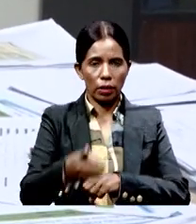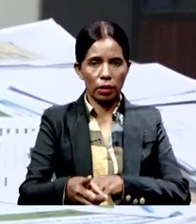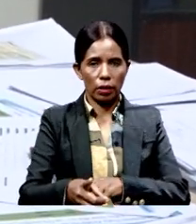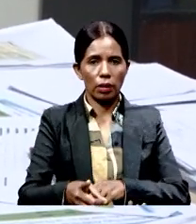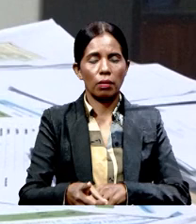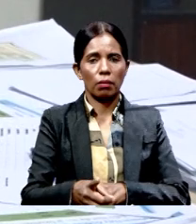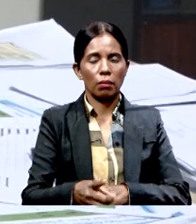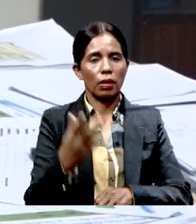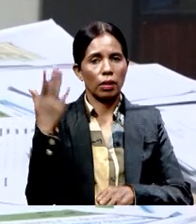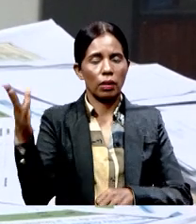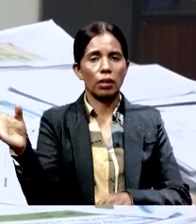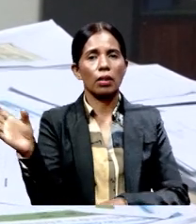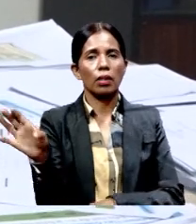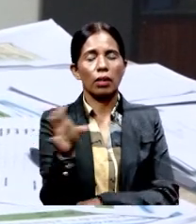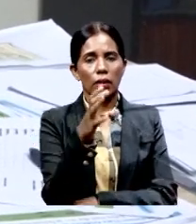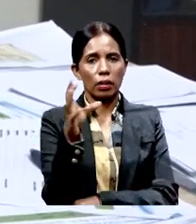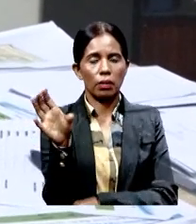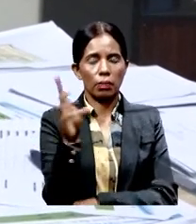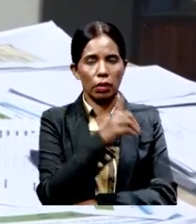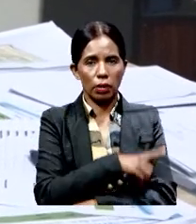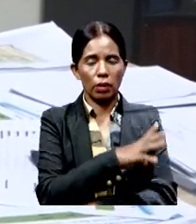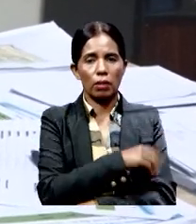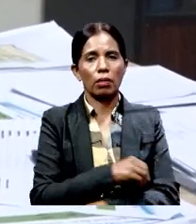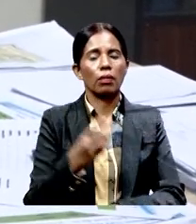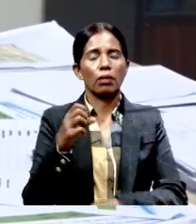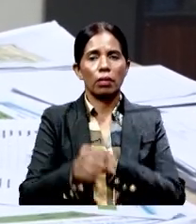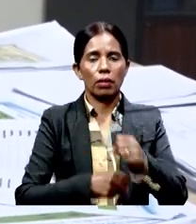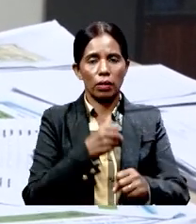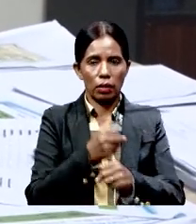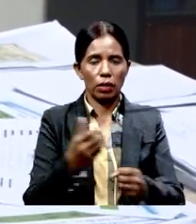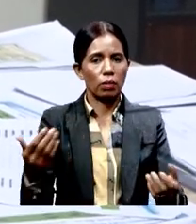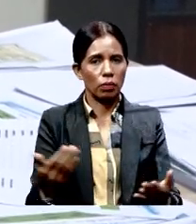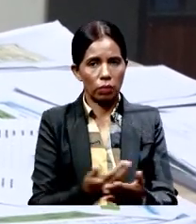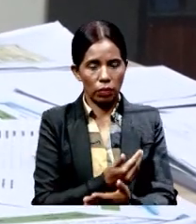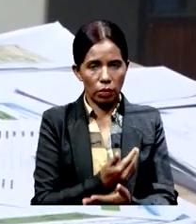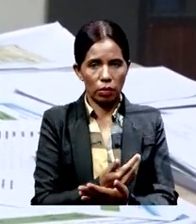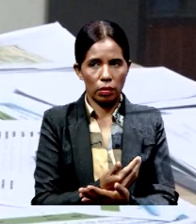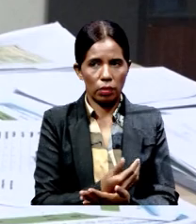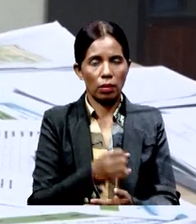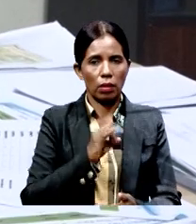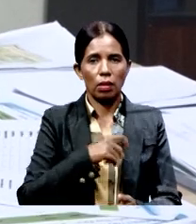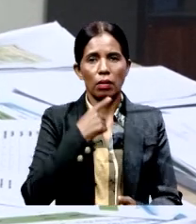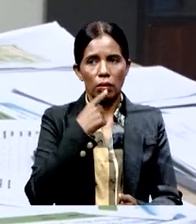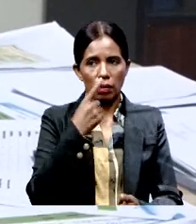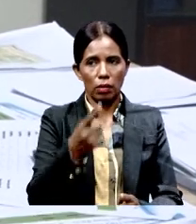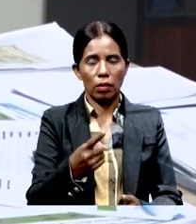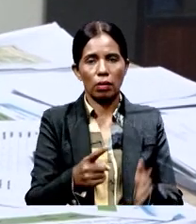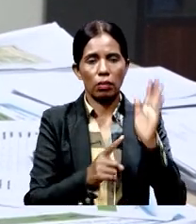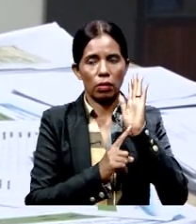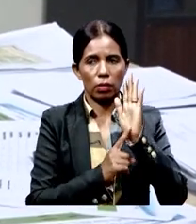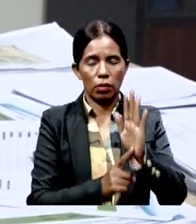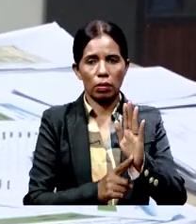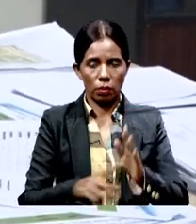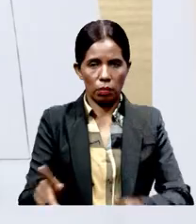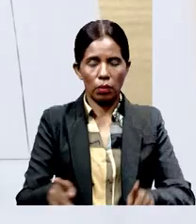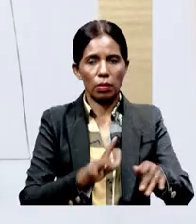bot ita suru ita celebra ia loro Natal no mos Tinanfon maka hau aktualiza ba ia publik